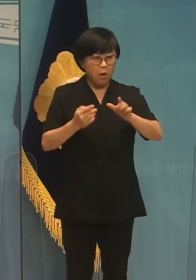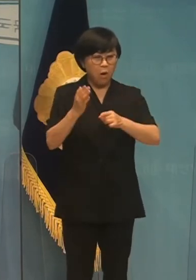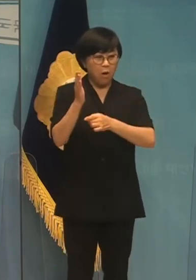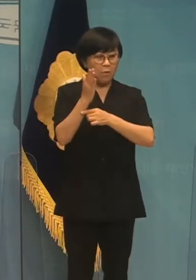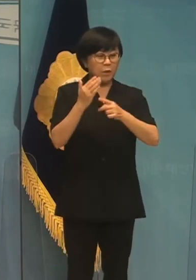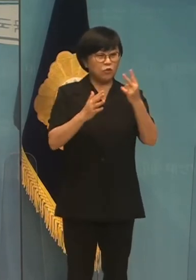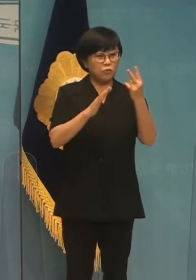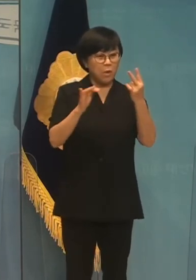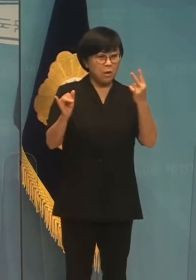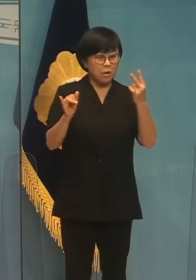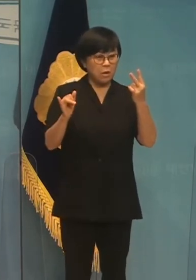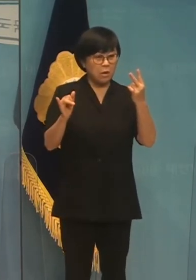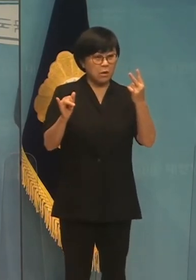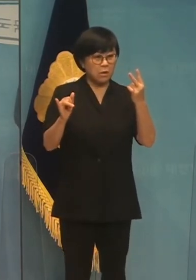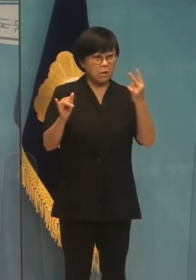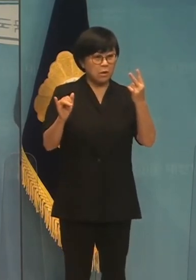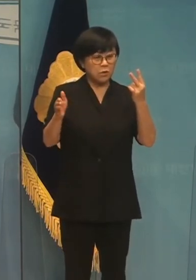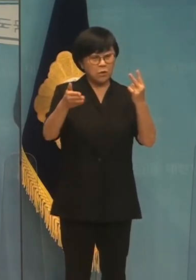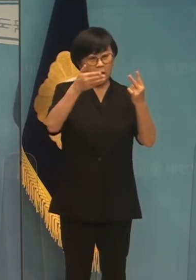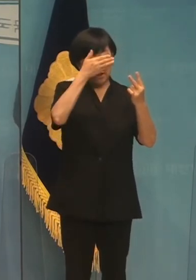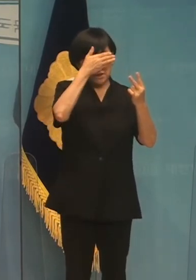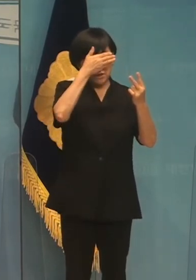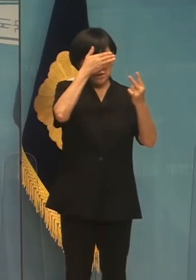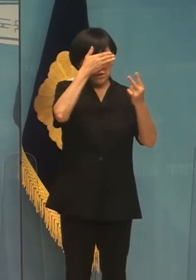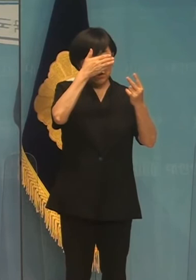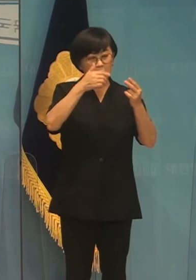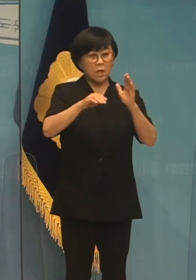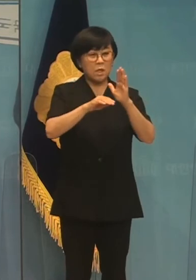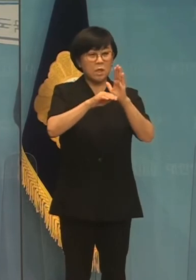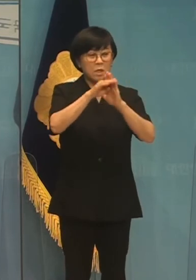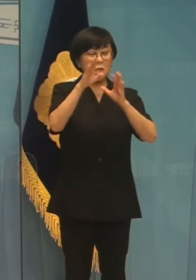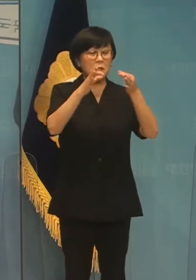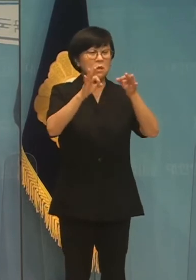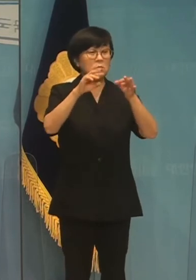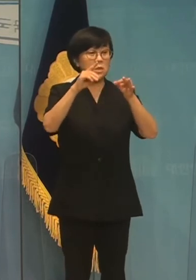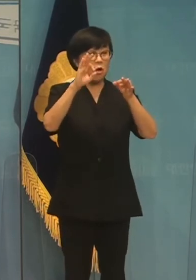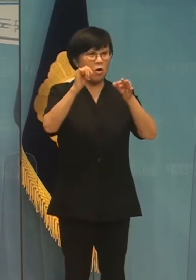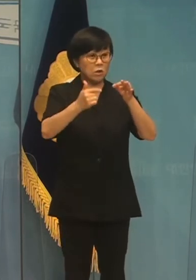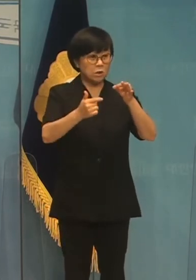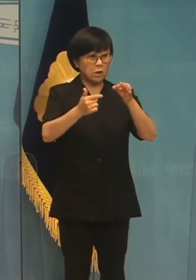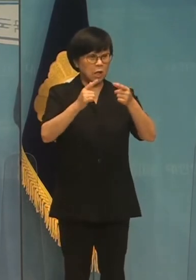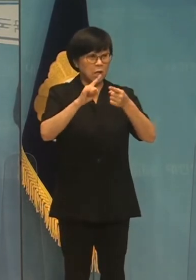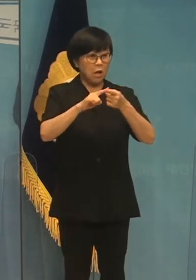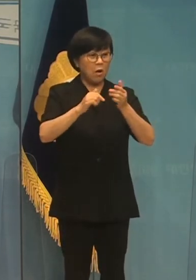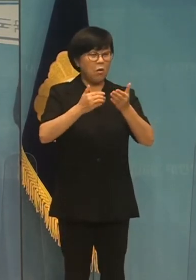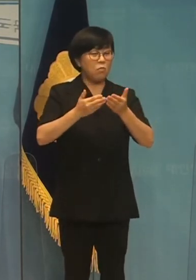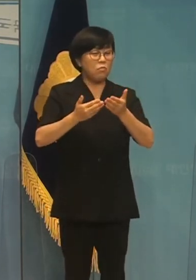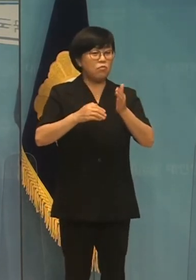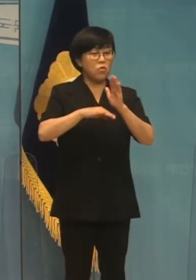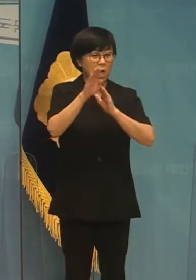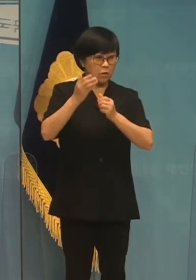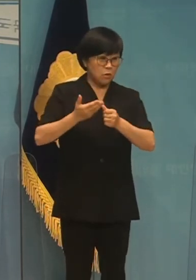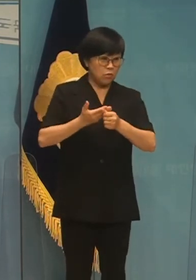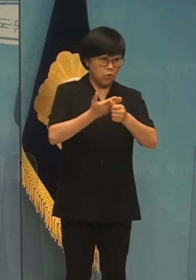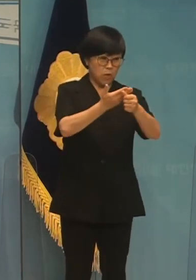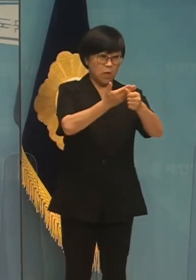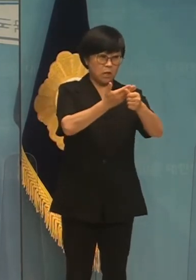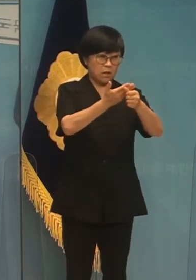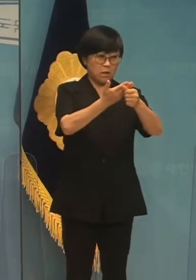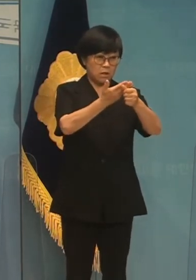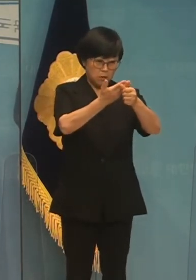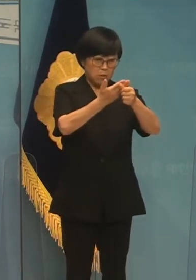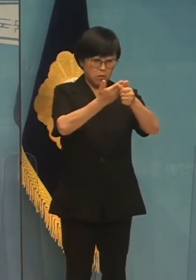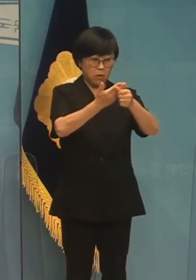이명을 눈 가리개를 씌우고 김정은의 요구대로 강제 북송하는